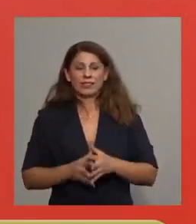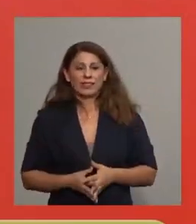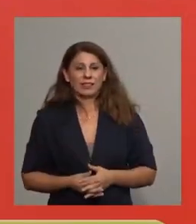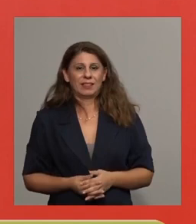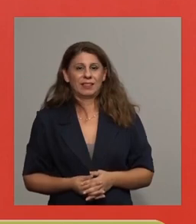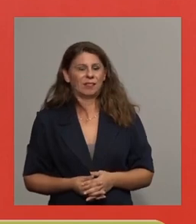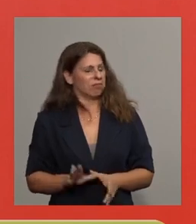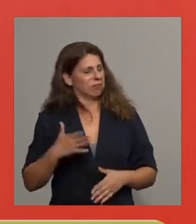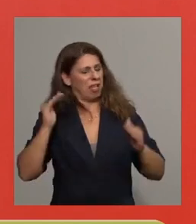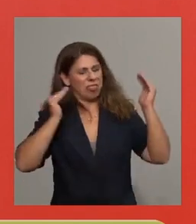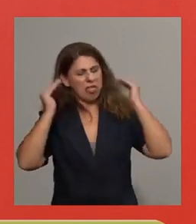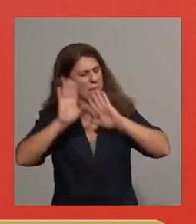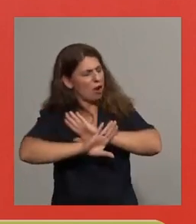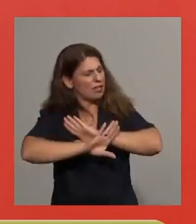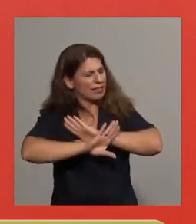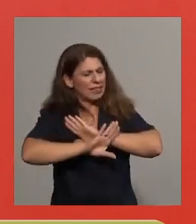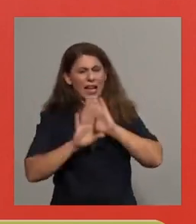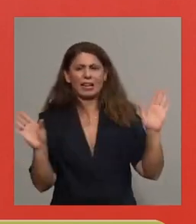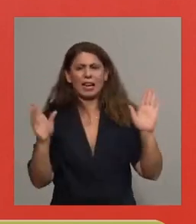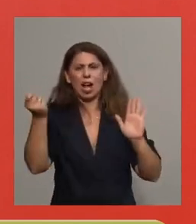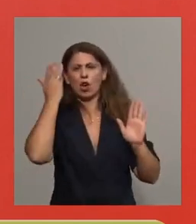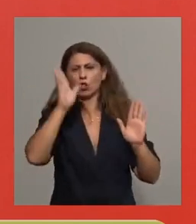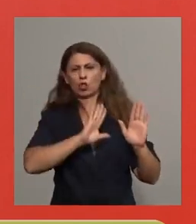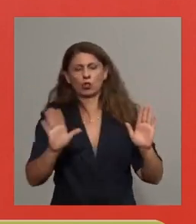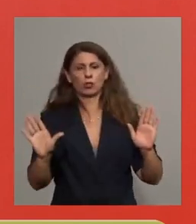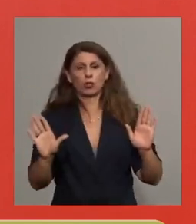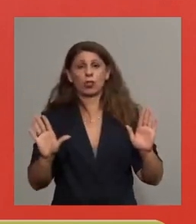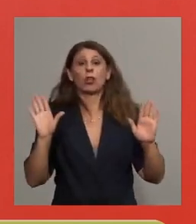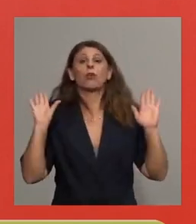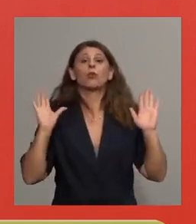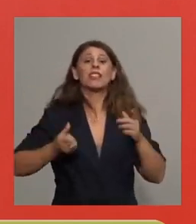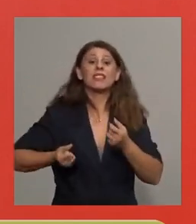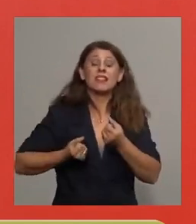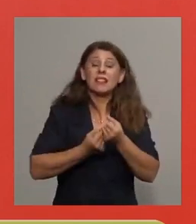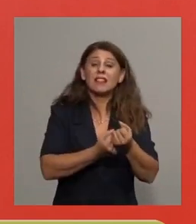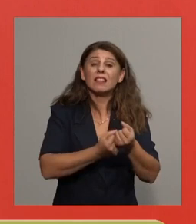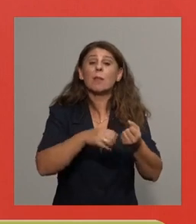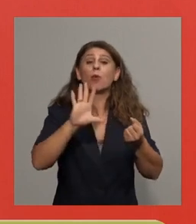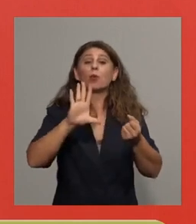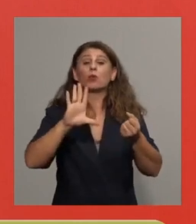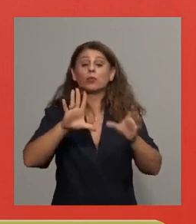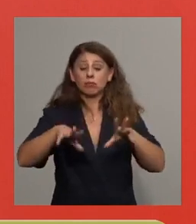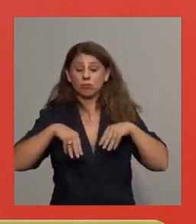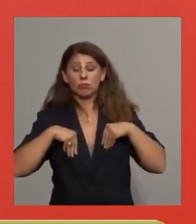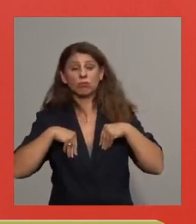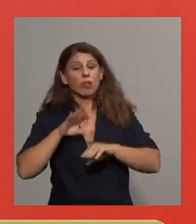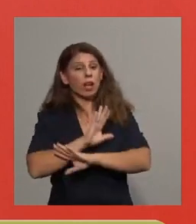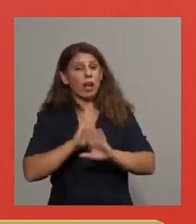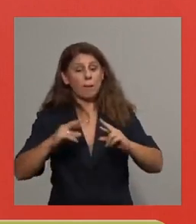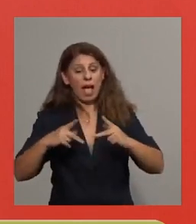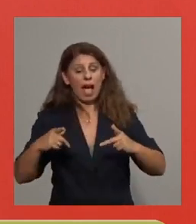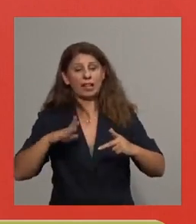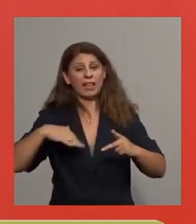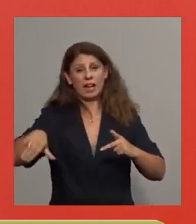Χωρίς να υπολογίζουμε κανένα κόστος, ούτε στηρίξαμε, ούτε ανεχτήκαμε καμιά